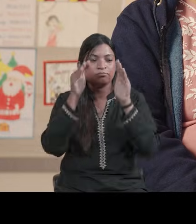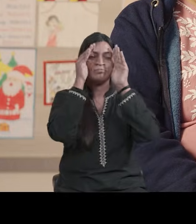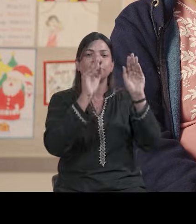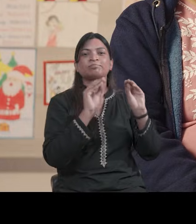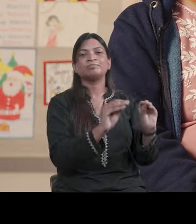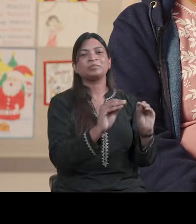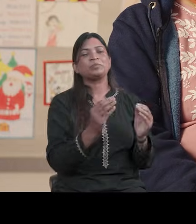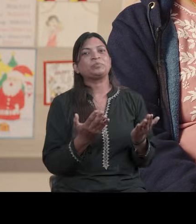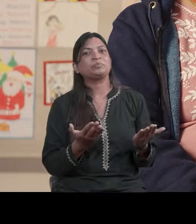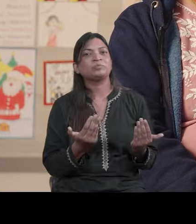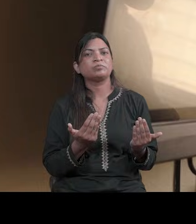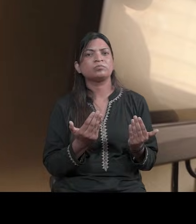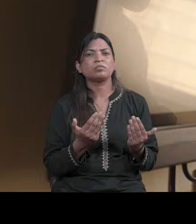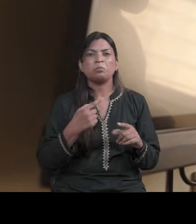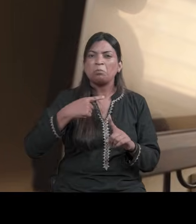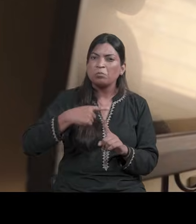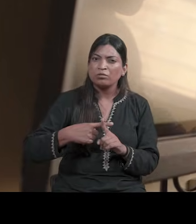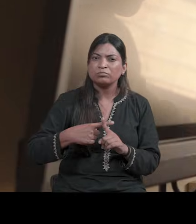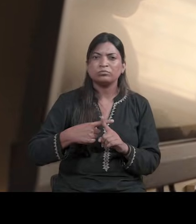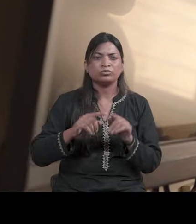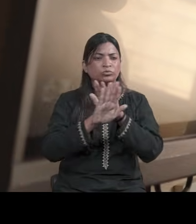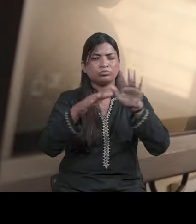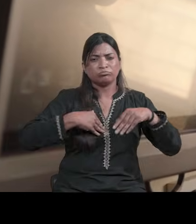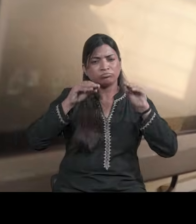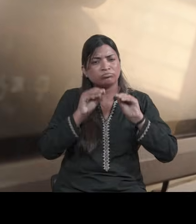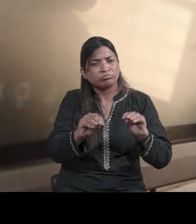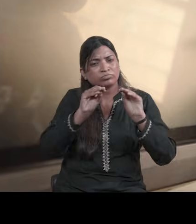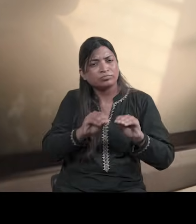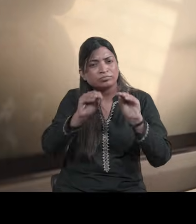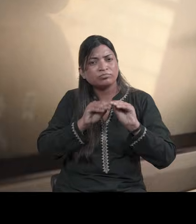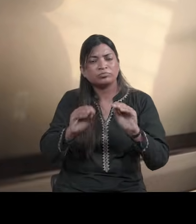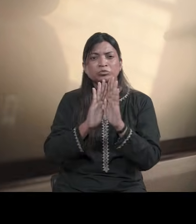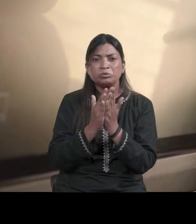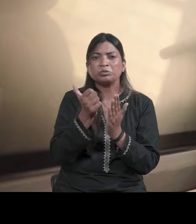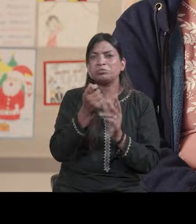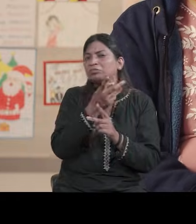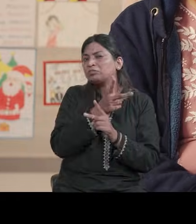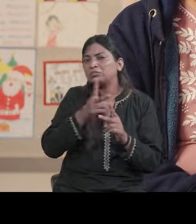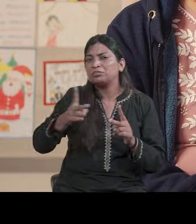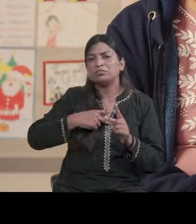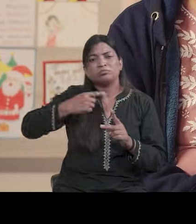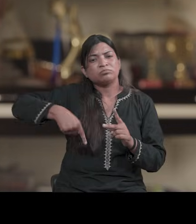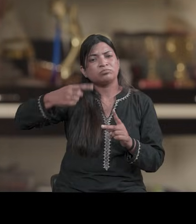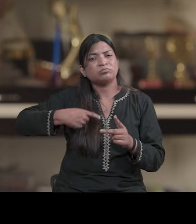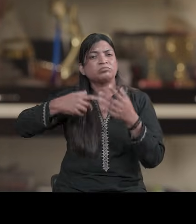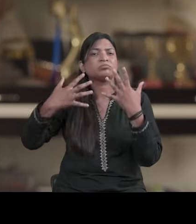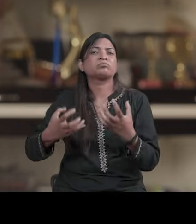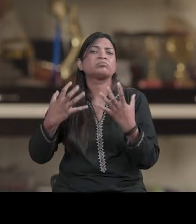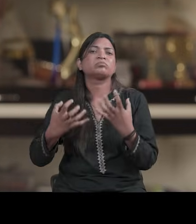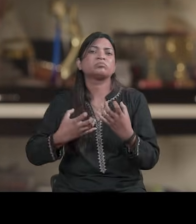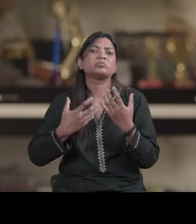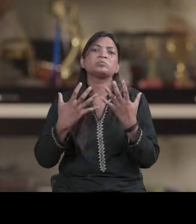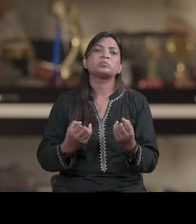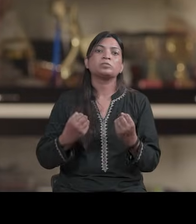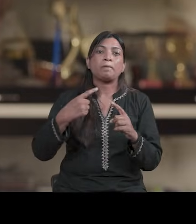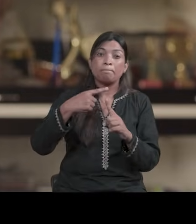स्टेशनरी, बच्चों को पढ़ाते हैं तो बहुत सारा स्टेशनरी हमको लगता है लगातार, तो ये हमको कैश डोनेशन की भी रिक्वायरमेंट रहती है, क्योंकि आपको